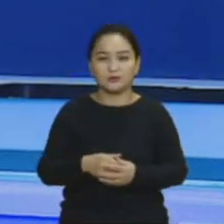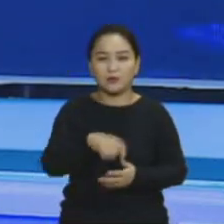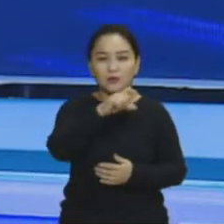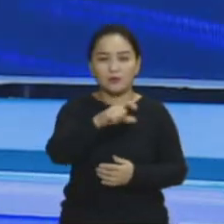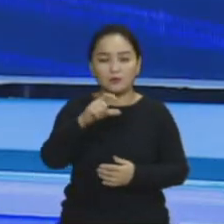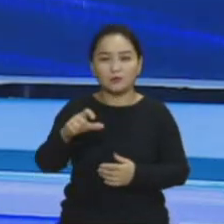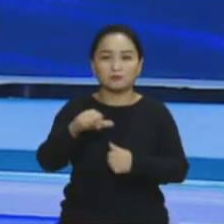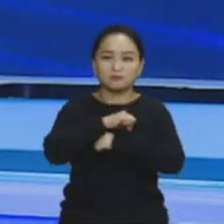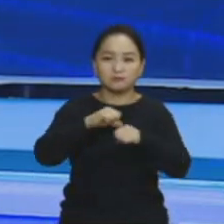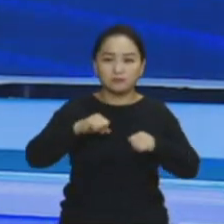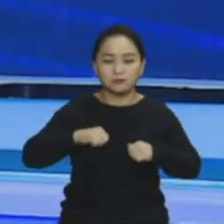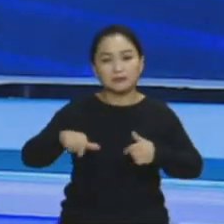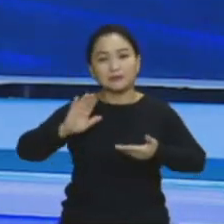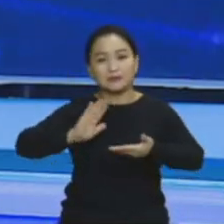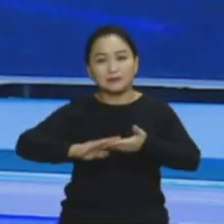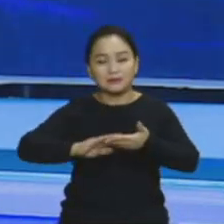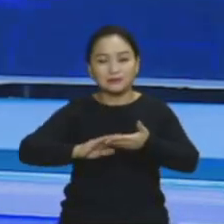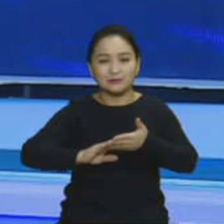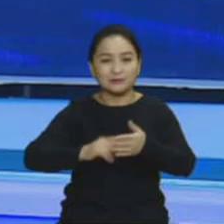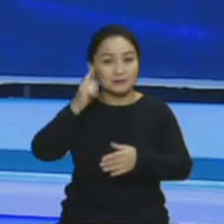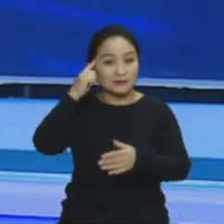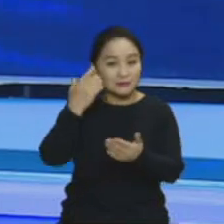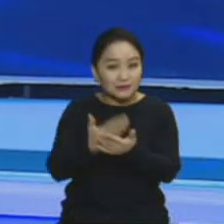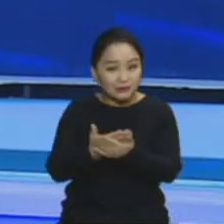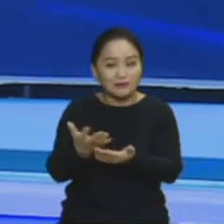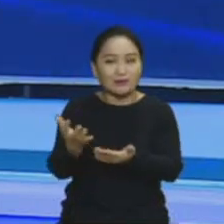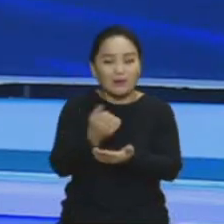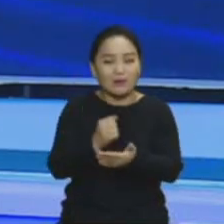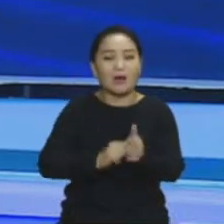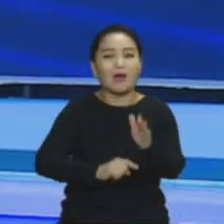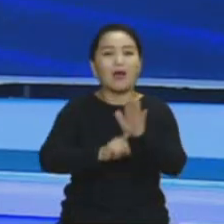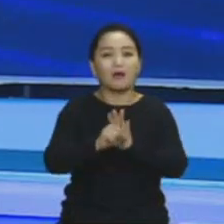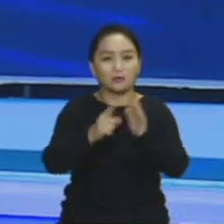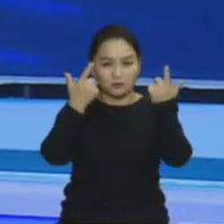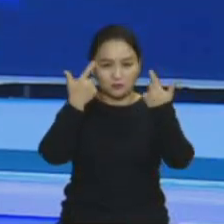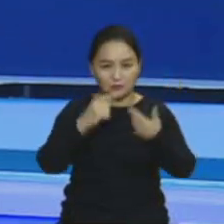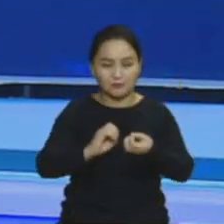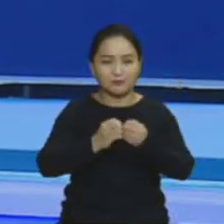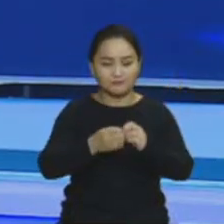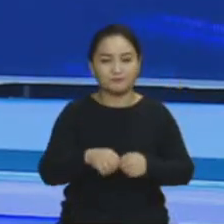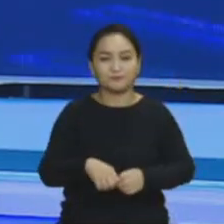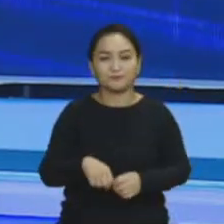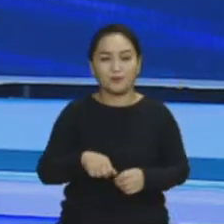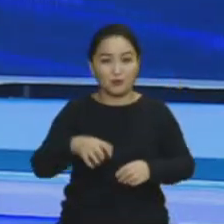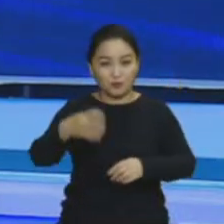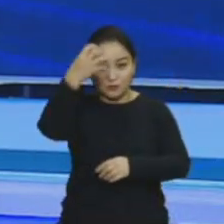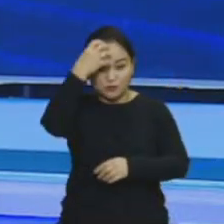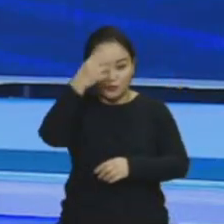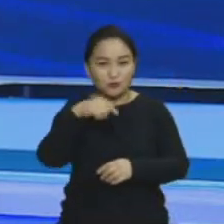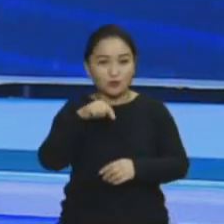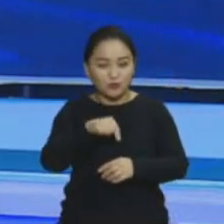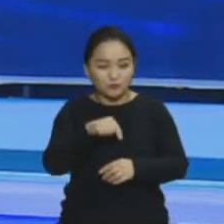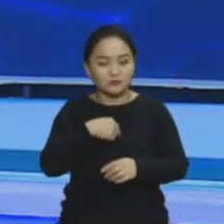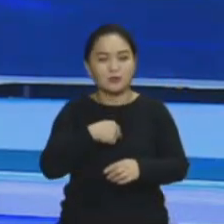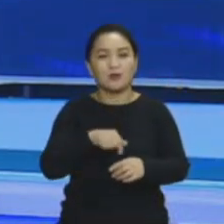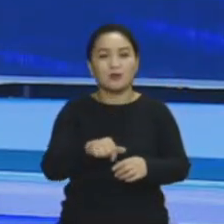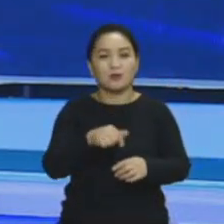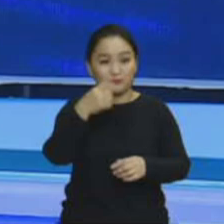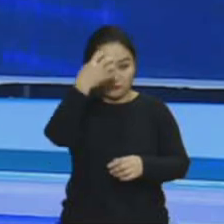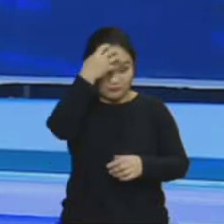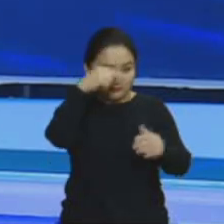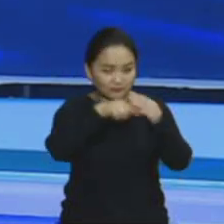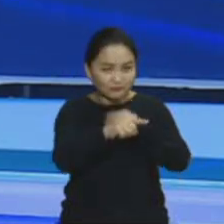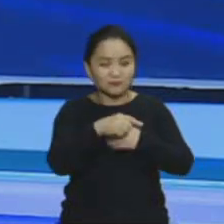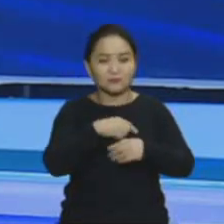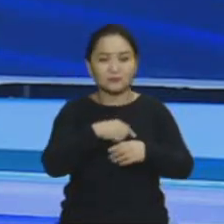үйл ажиллагааг анхудаа зохион байгуулж байна. Энэ үрээнд өнөөдөр төрийн ордонд төсвийн хуулийн талаар иргэд эдийн засагч судлаачдыг хамруулсан